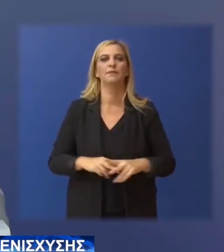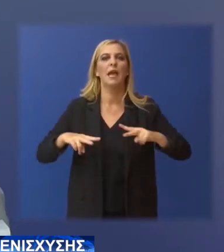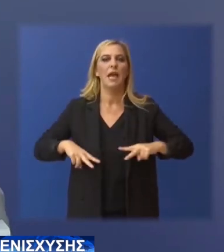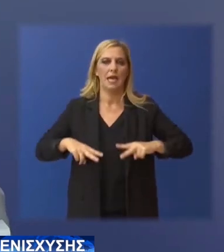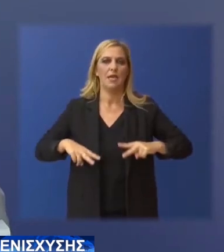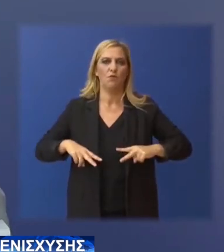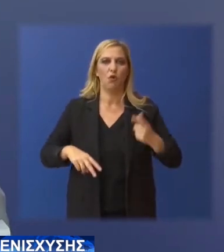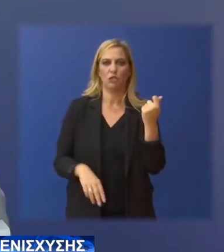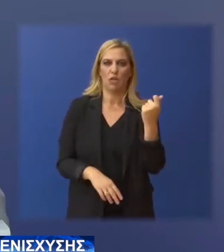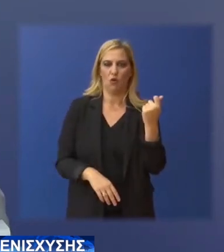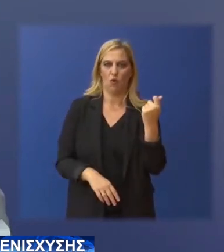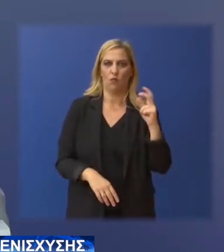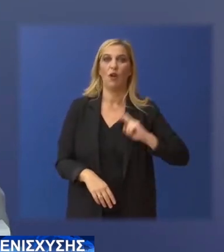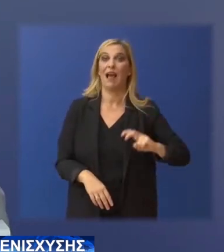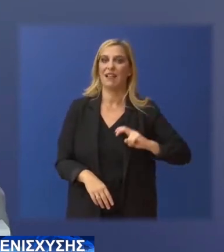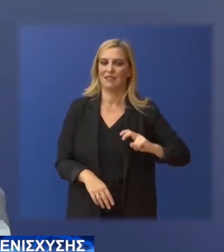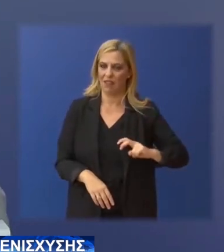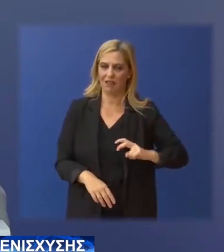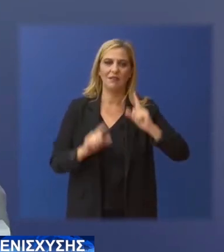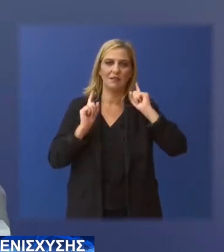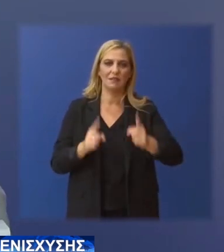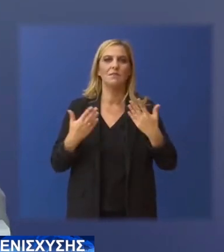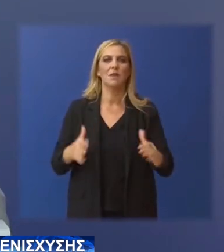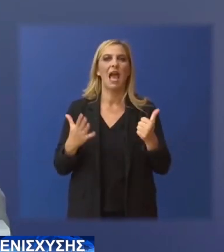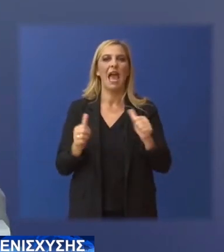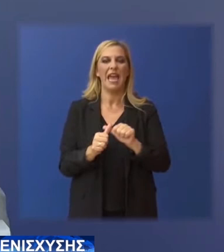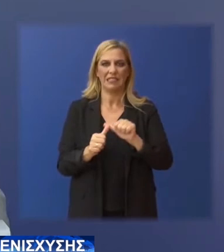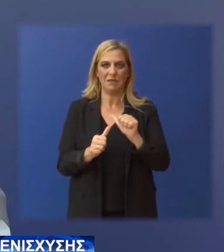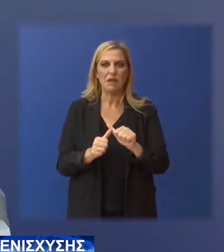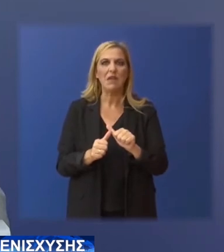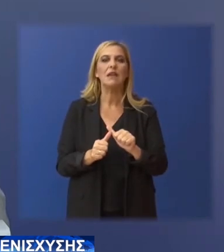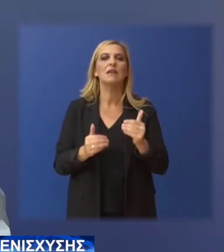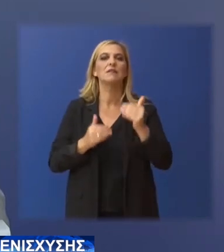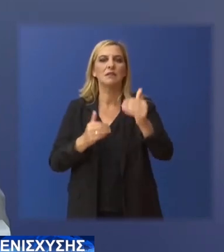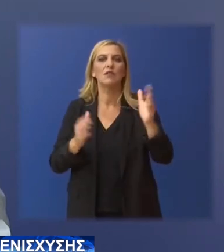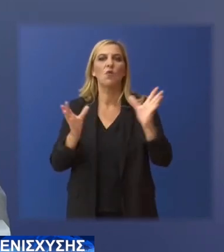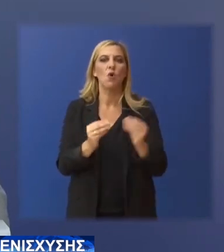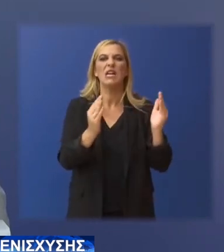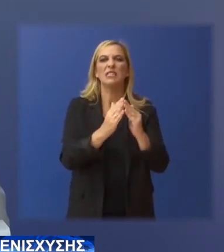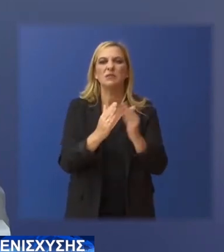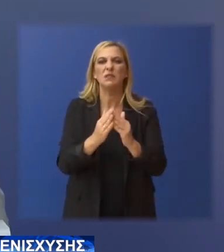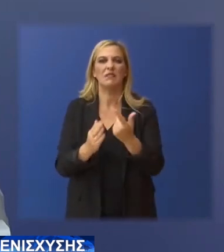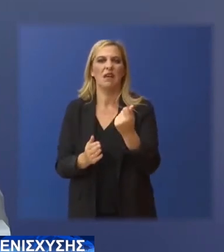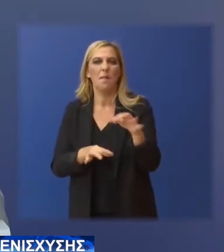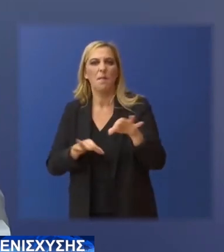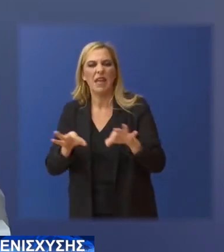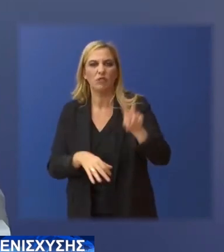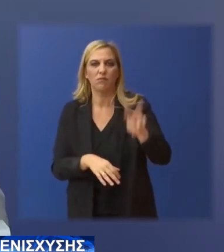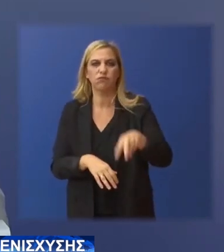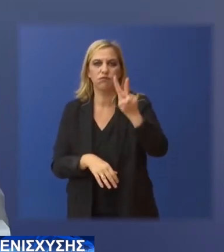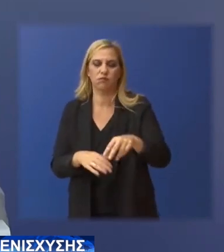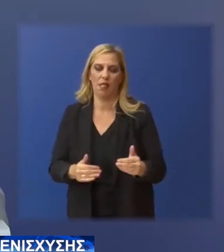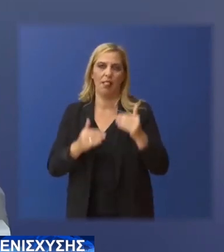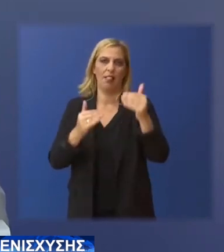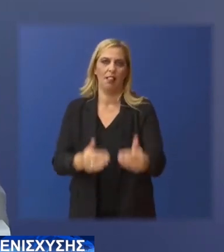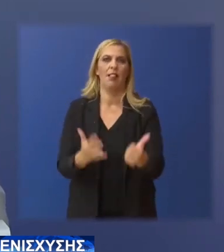Εθνικής Οικονομίας και Οικονομικών, Κωστή Χατζηδάκη, αναστέλλονται για 6 μήνες πράξεις αναγκαστικής εκτέλεσης επί της κινητής ή ακίνητης περιουσίας για φυσικά πρόσωπα